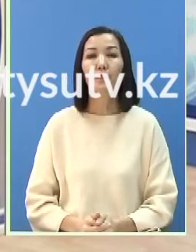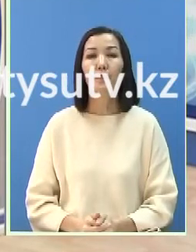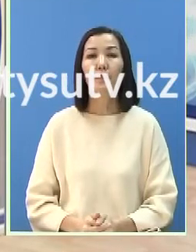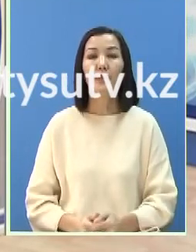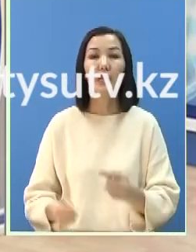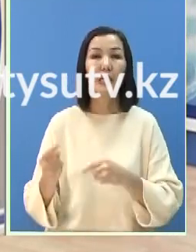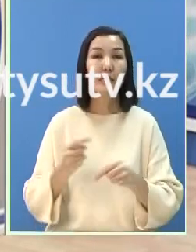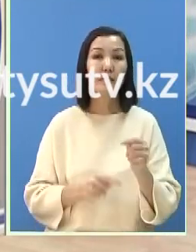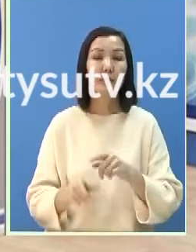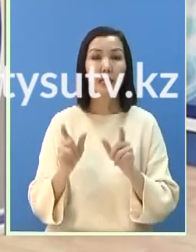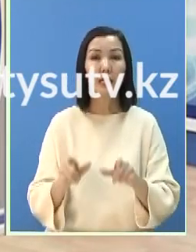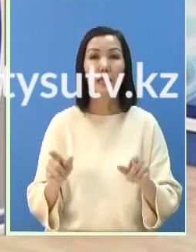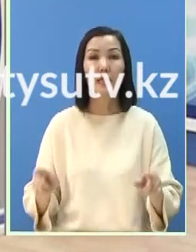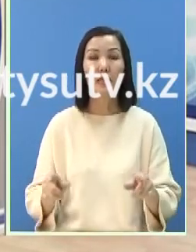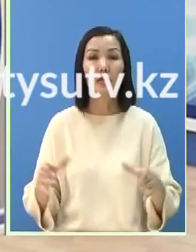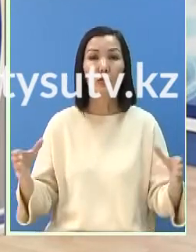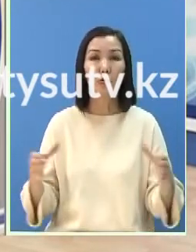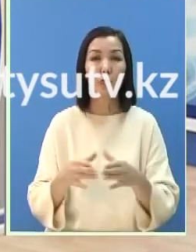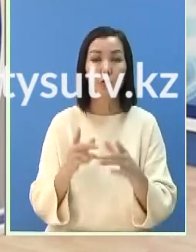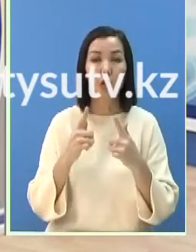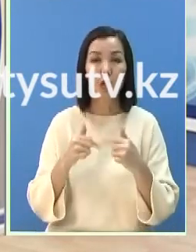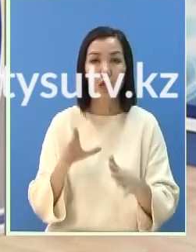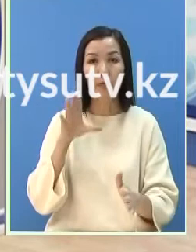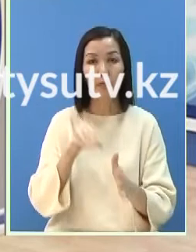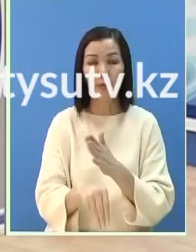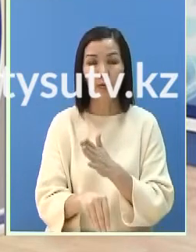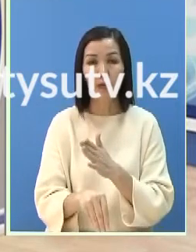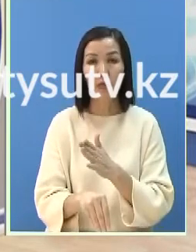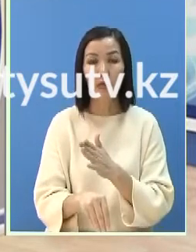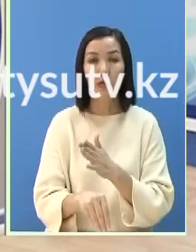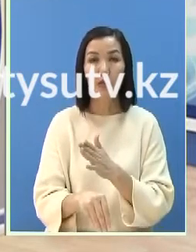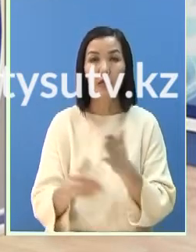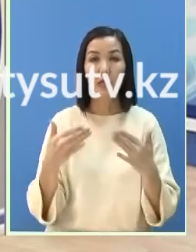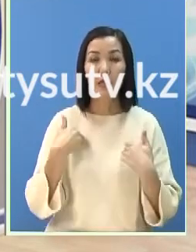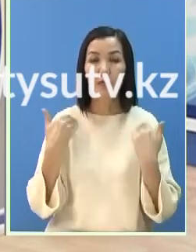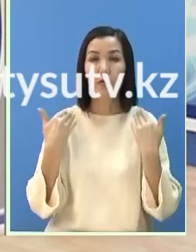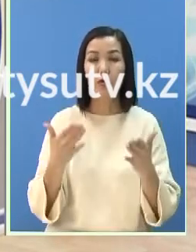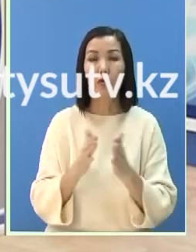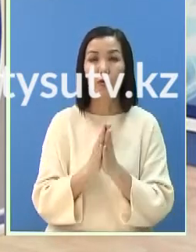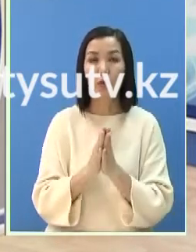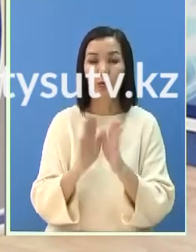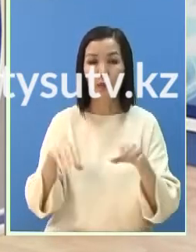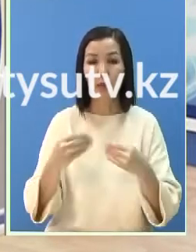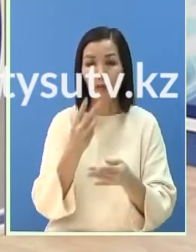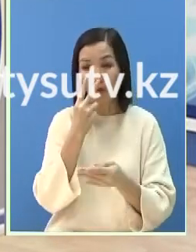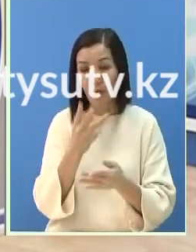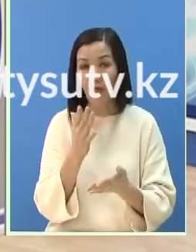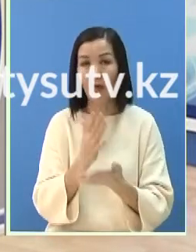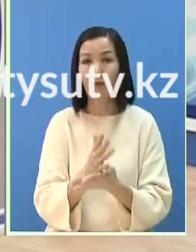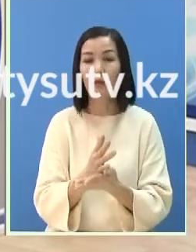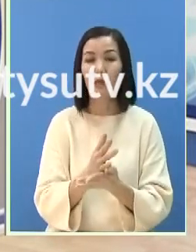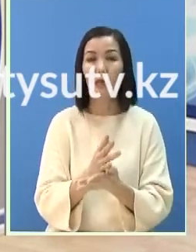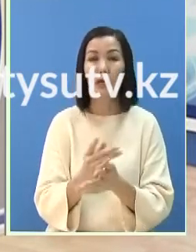үйлестіруші орын, кәсіпкерлерден құралады. Солардың алдына жаңағы келіп түскен өтінімдерді береміз. Сол кісілер